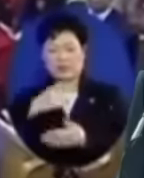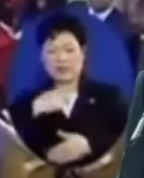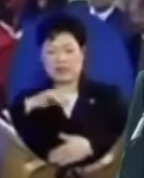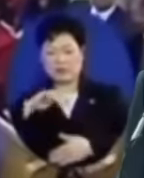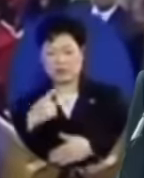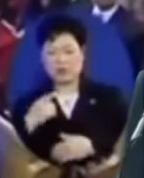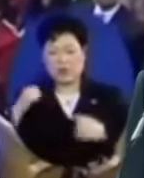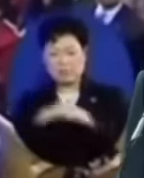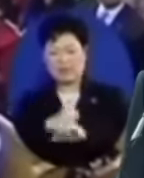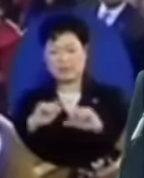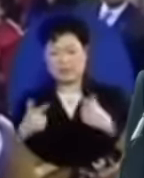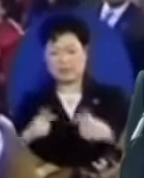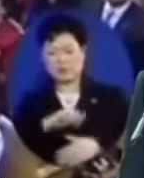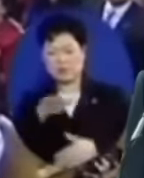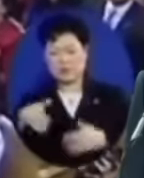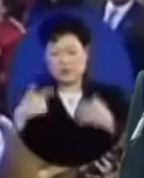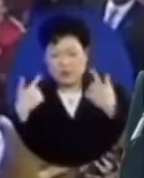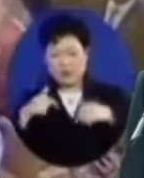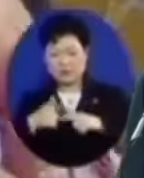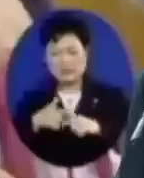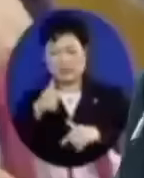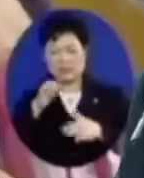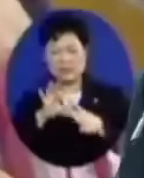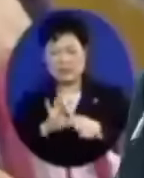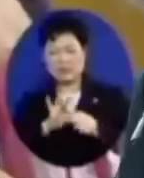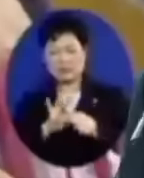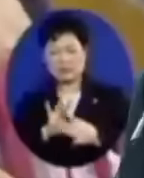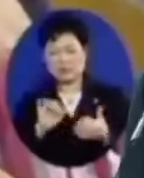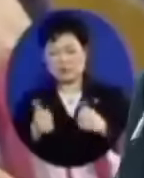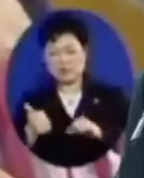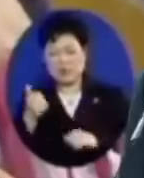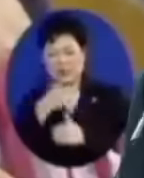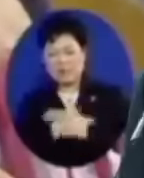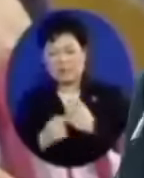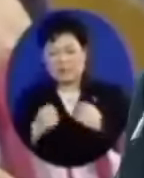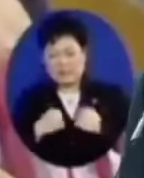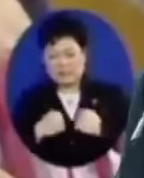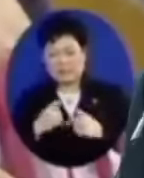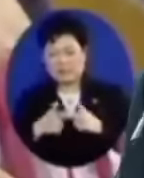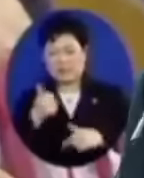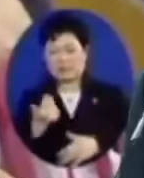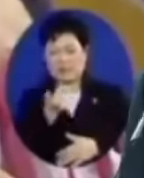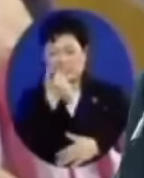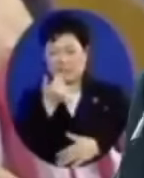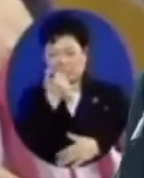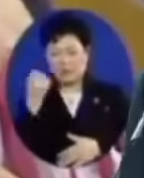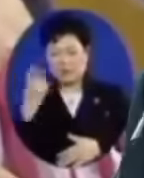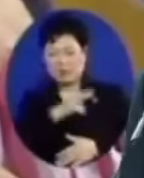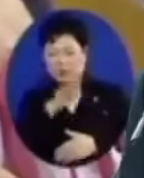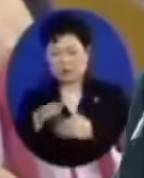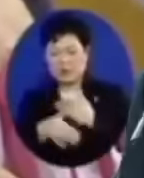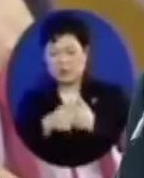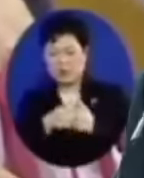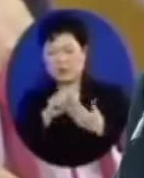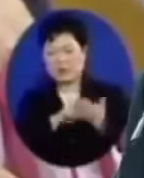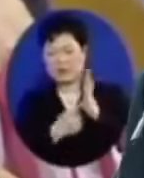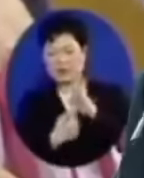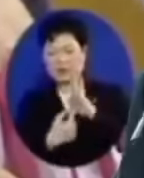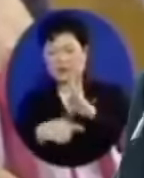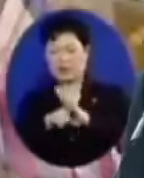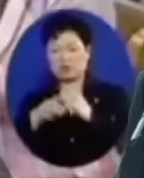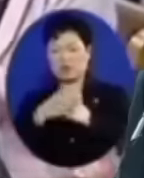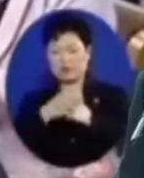거꾸러뜨림을 당하여도 망하지 아니하고 우리가 항상 예수의 죽음을 몸에 짊어지면 예수의 생명이 또한 우리 몸에 나타나게